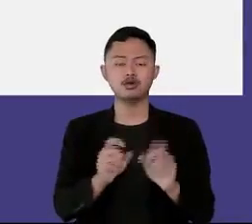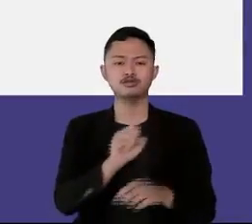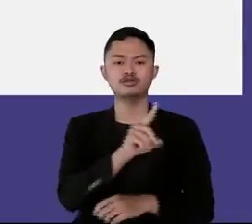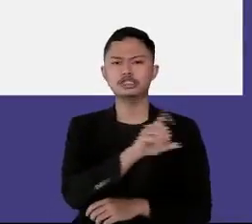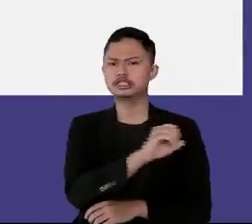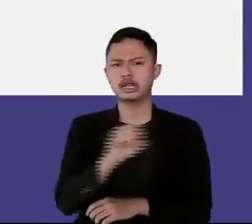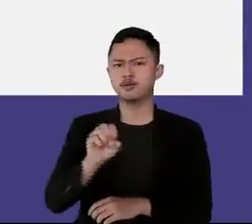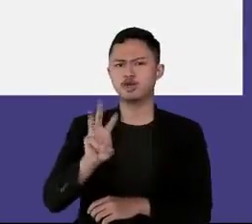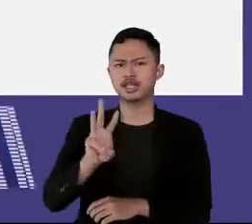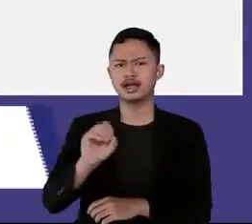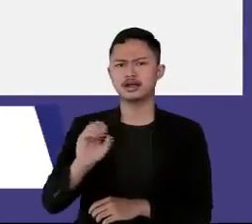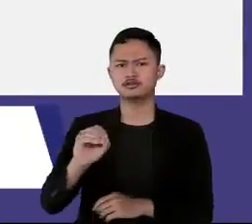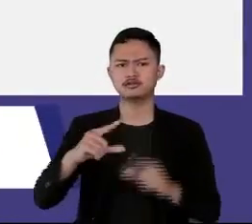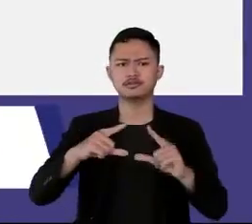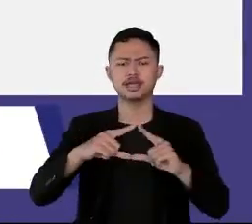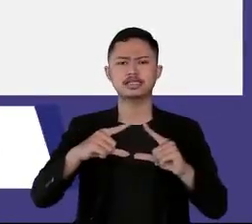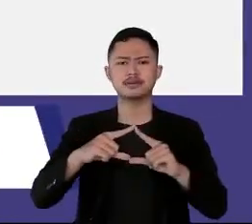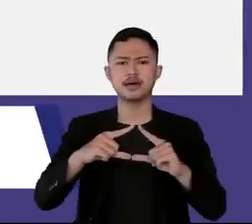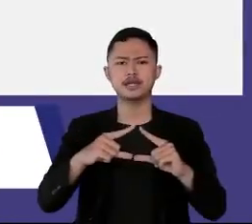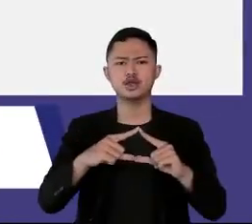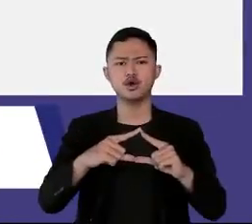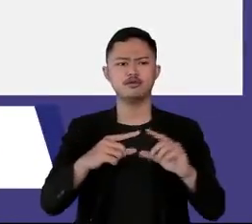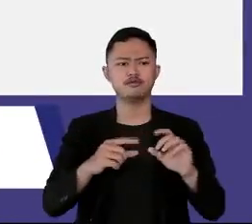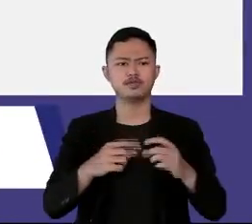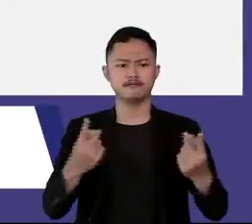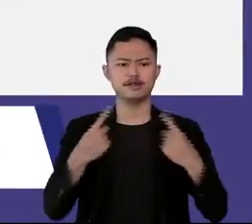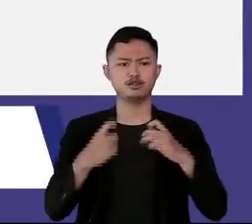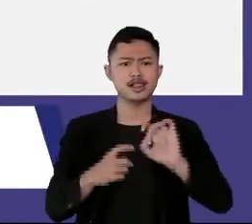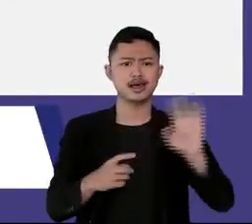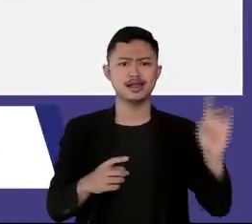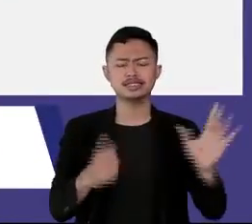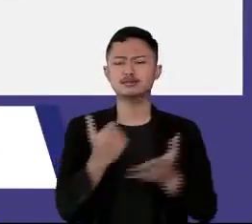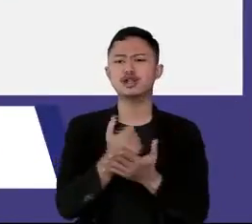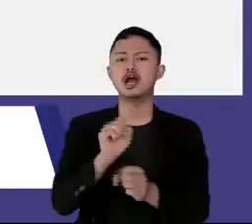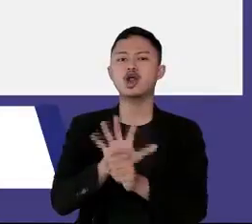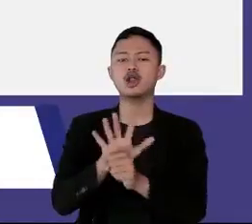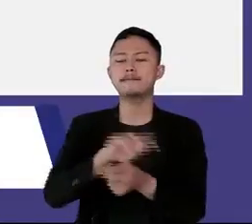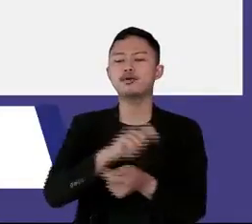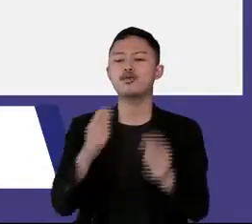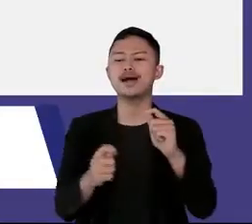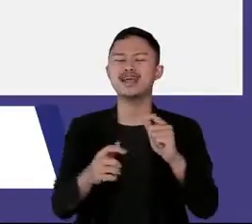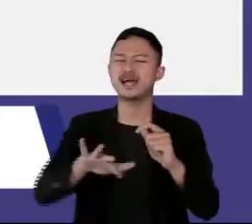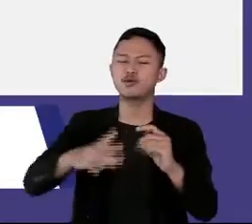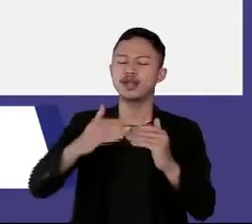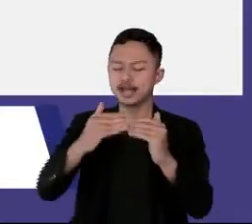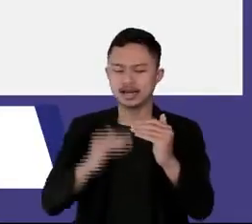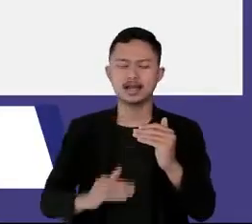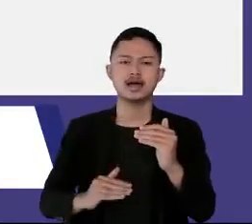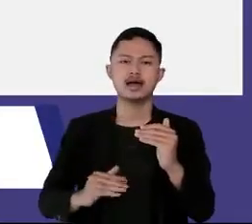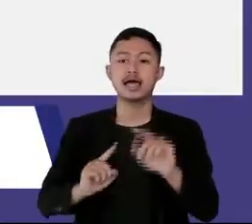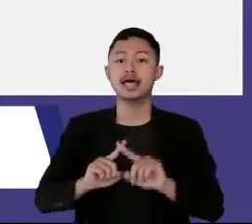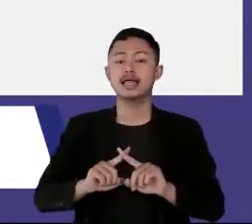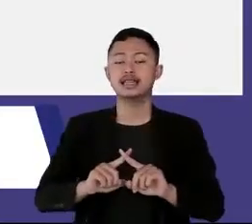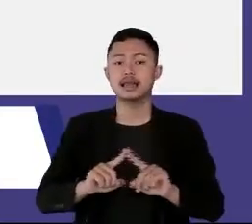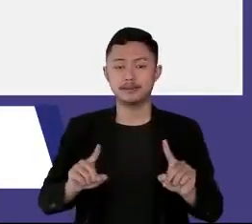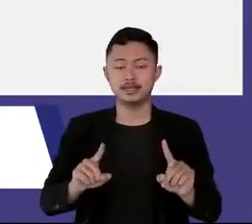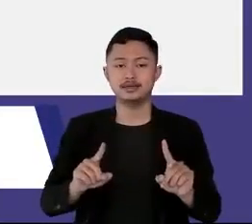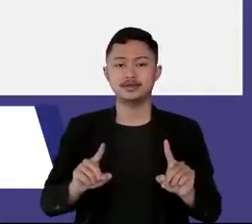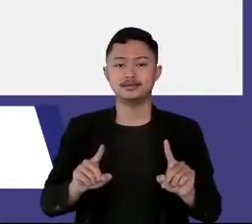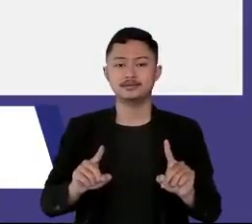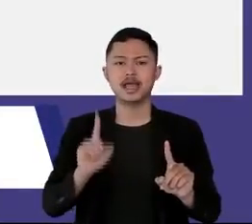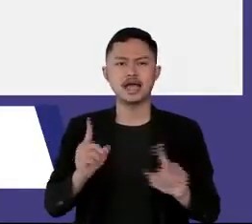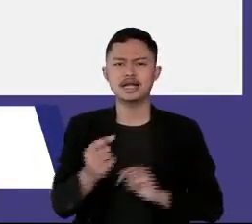dengan 1300 asam amino penyusun strategi ini prosentasenya sangat ini varian varietal Kemudian